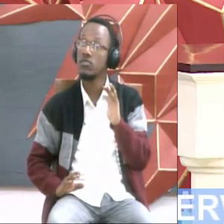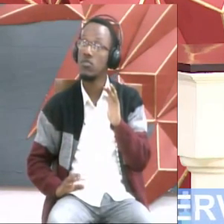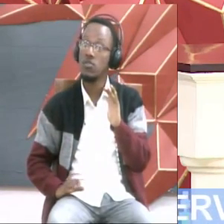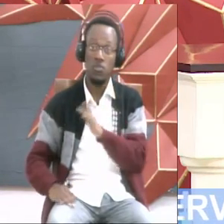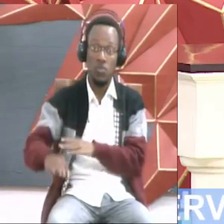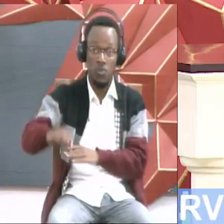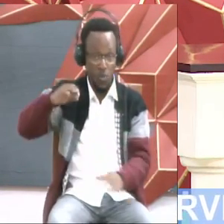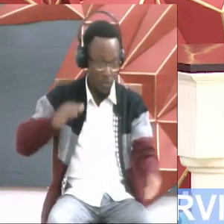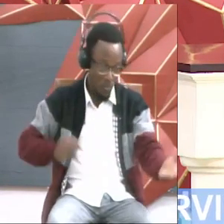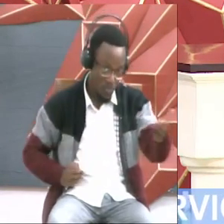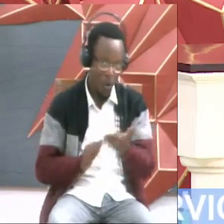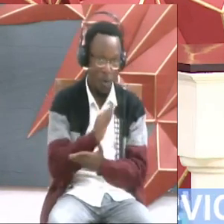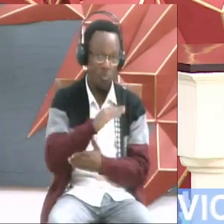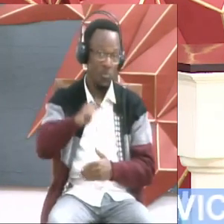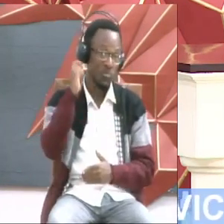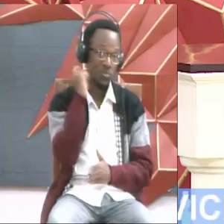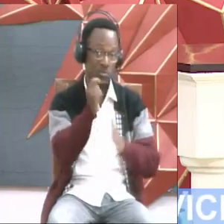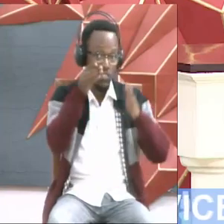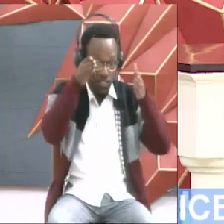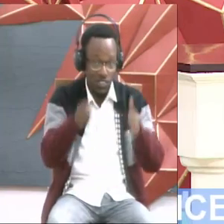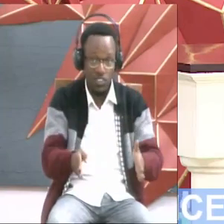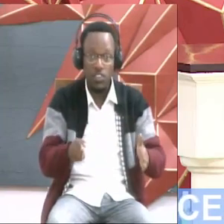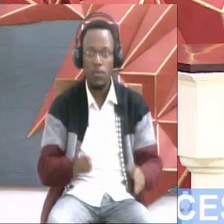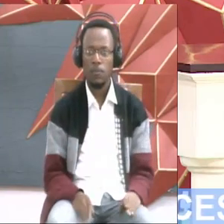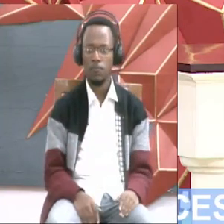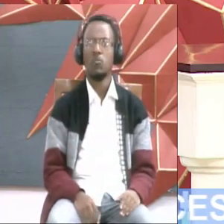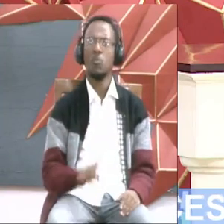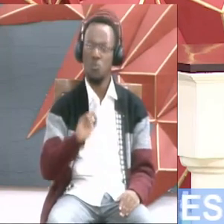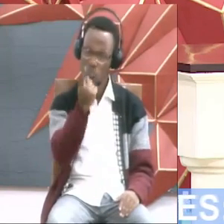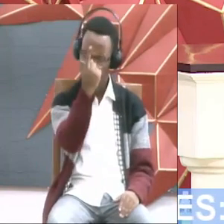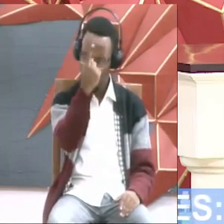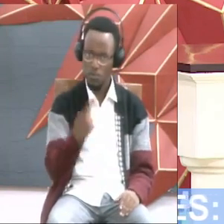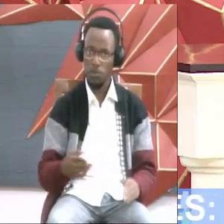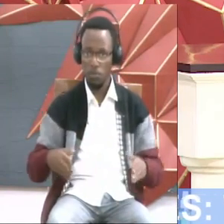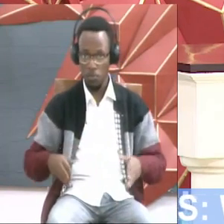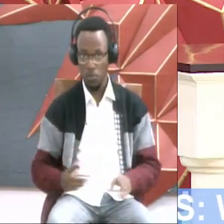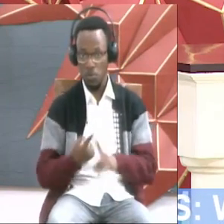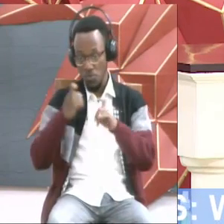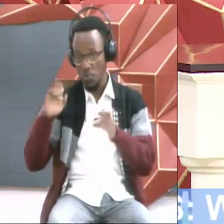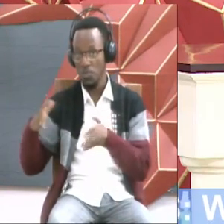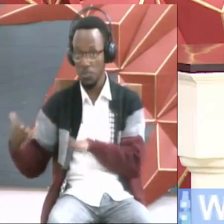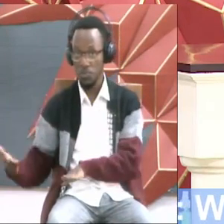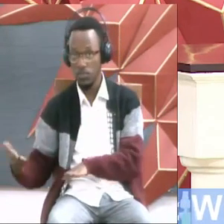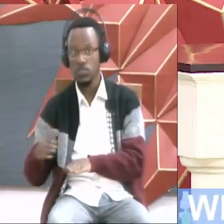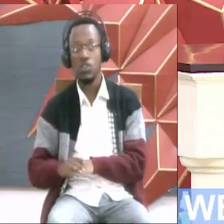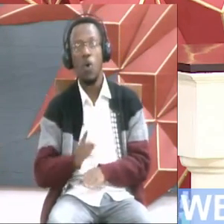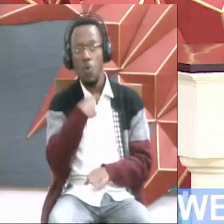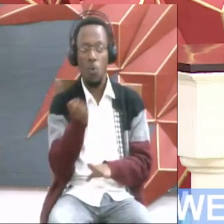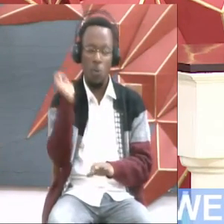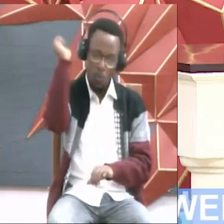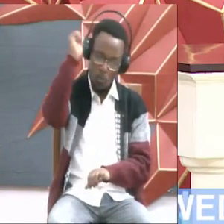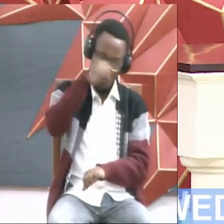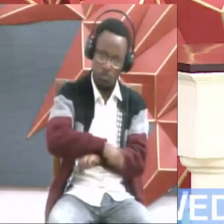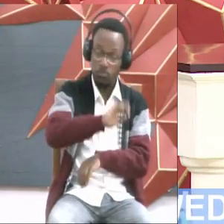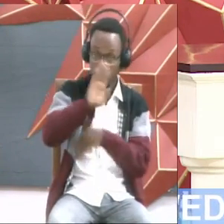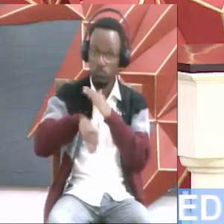kwizigirwa imfura y'abari barapfuye uganza abami bo mu isi